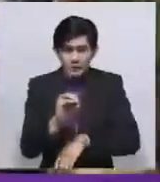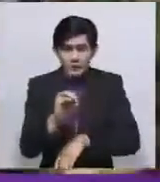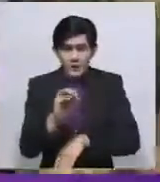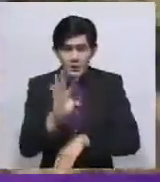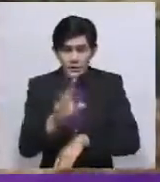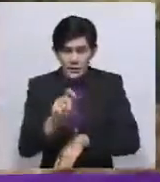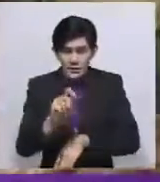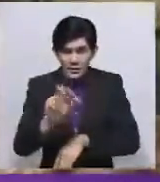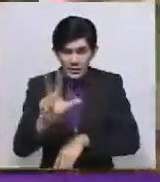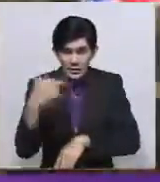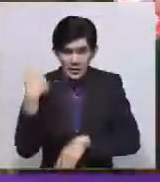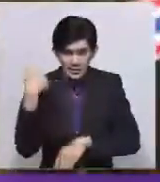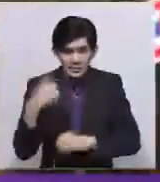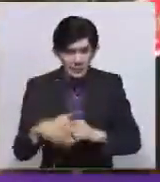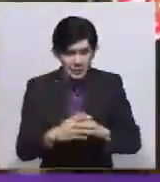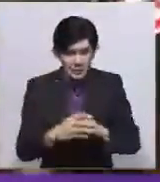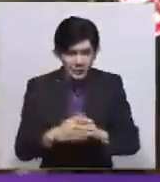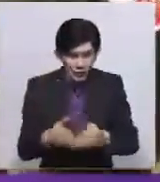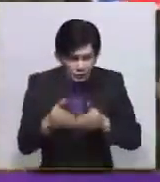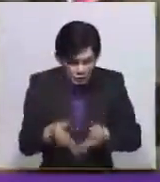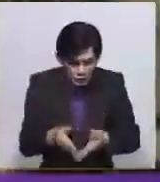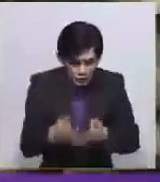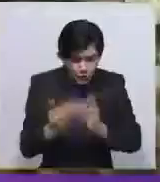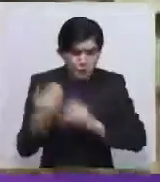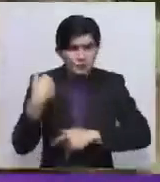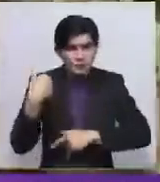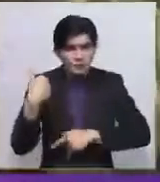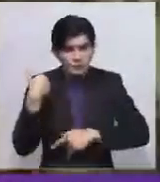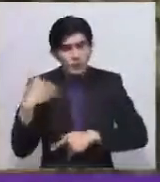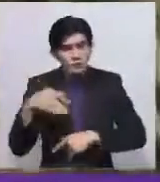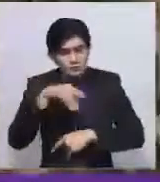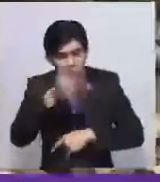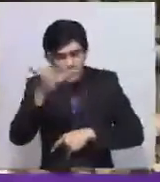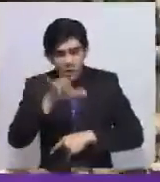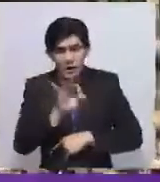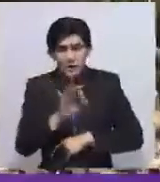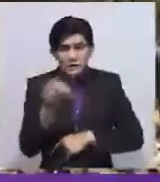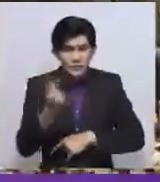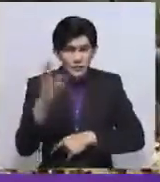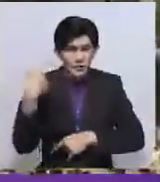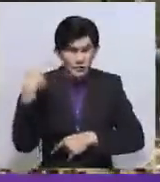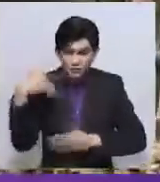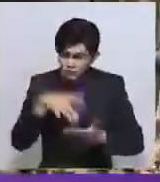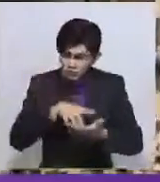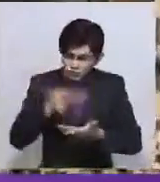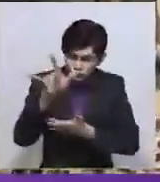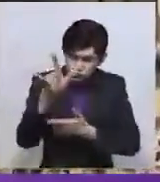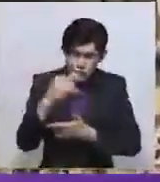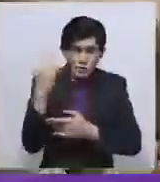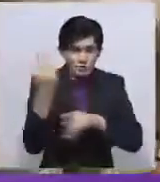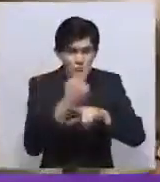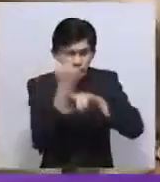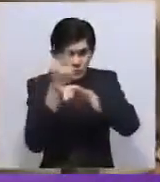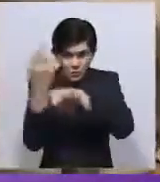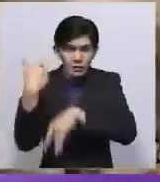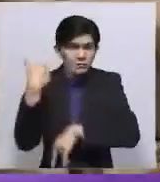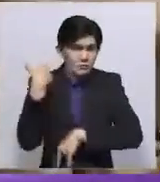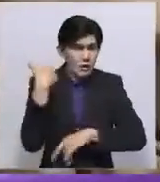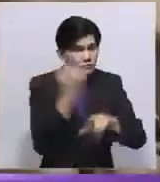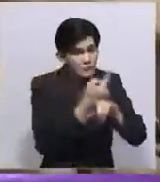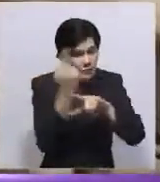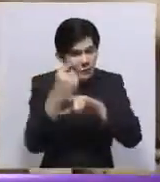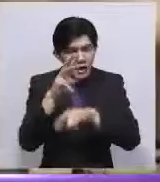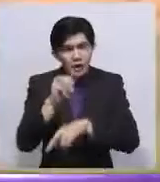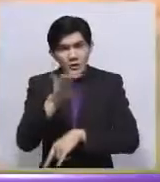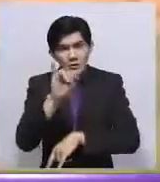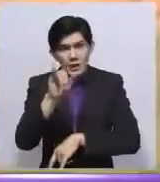M60A3รถโจมตีสะเทินน้ำสะเทินบกเครื่องบินขับไล่ F16 เครื่องบินขับไล่อัลฟาเจ็ตเฮลิคอปเตอร์ Black Hawk เฮลิคอปเต